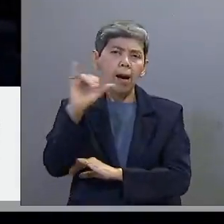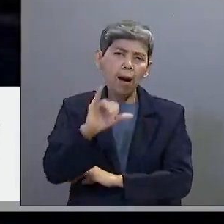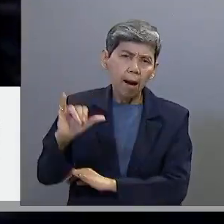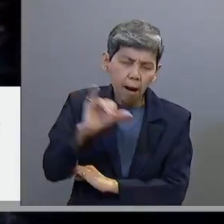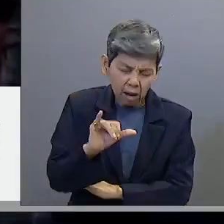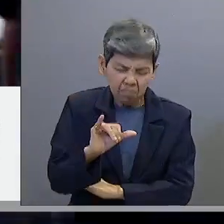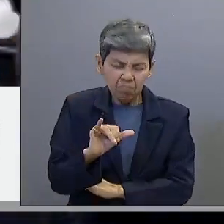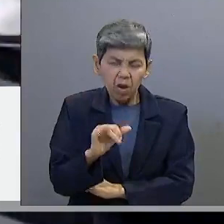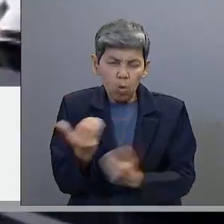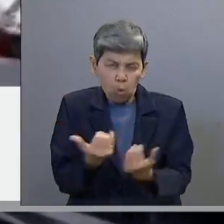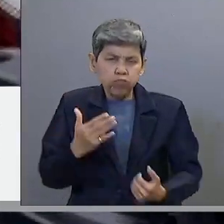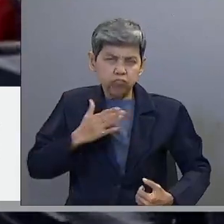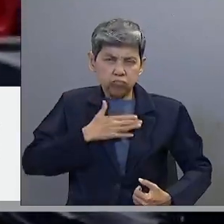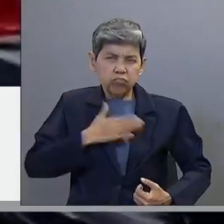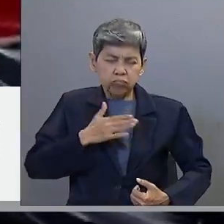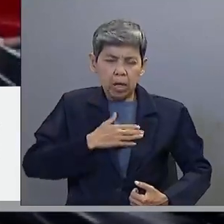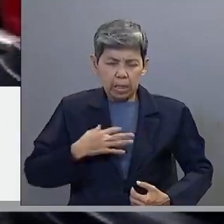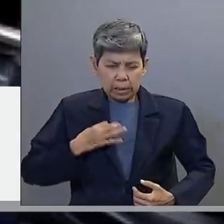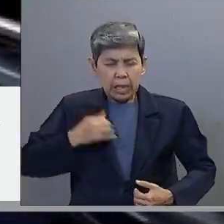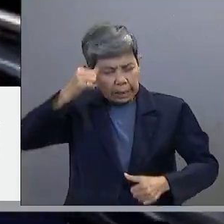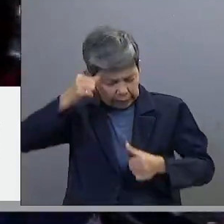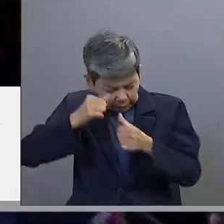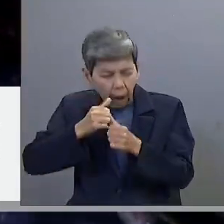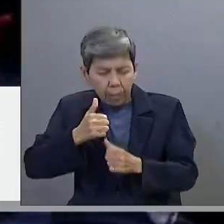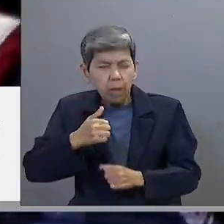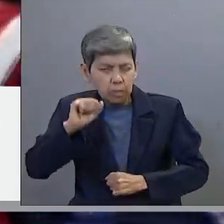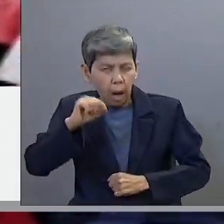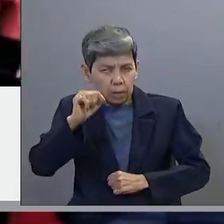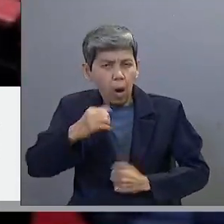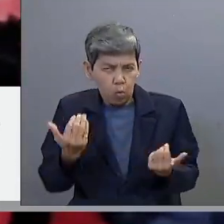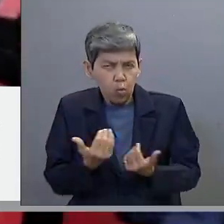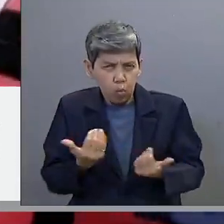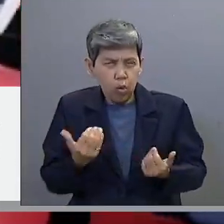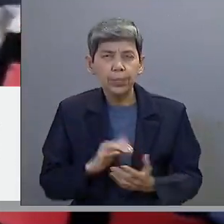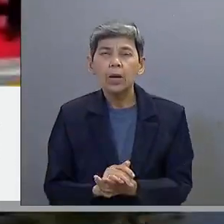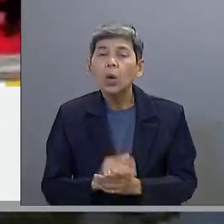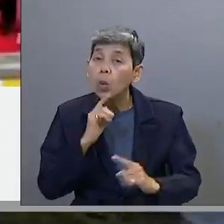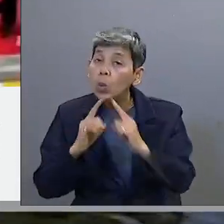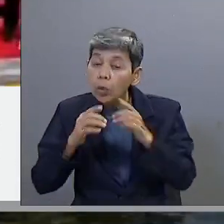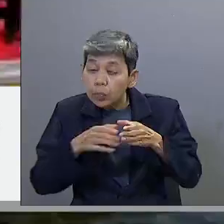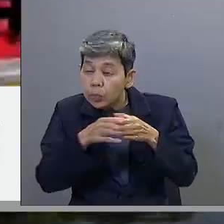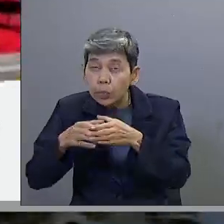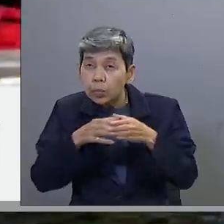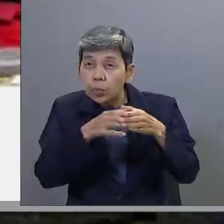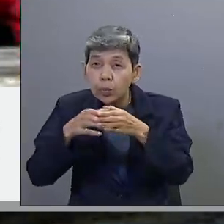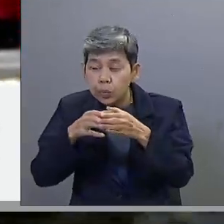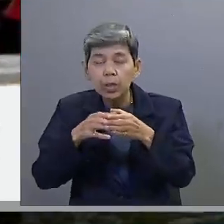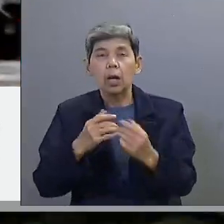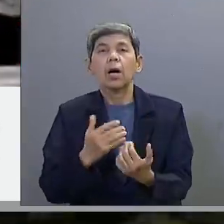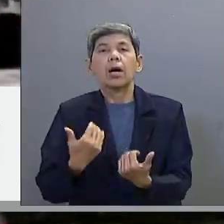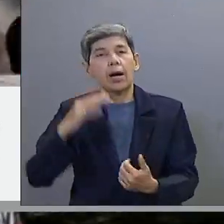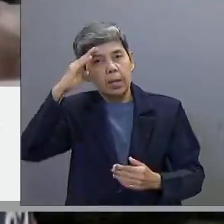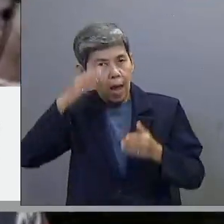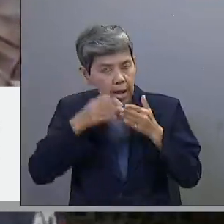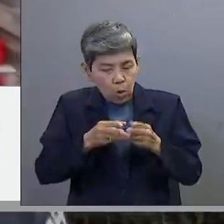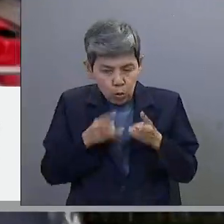ว่าเป็นร่างของนายมาวินเนื่องจากว่าจำเสื้อผ้าที่สวมใส่ได้จากการพูดคุยกับทีมงานทางเจ้าหน้าที่นะคะ